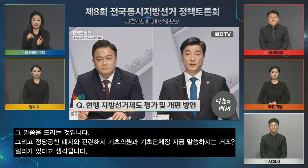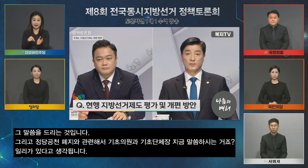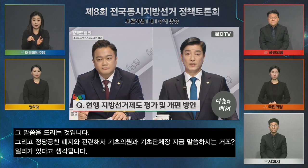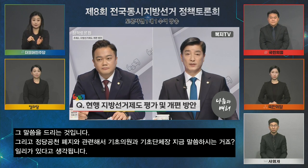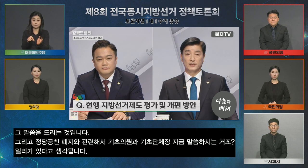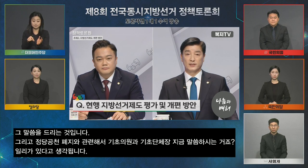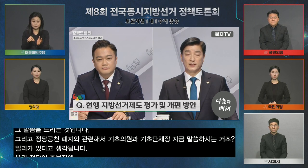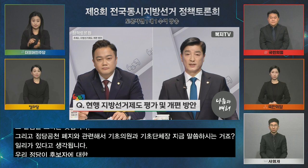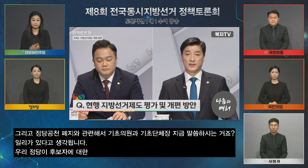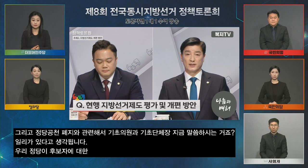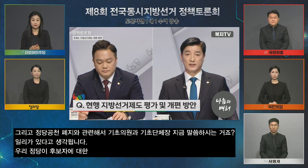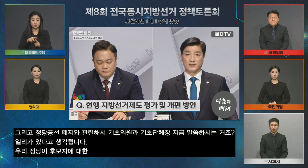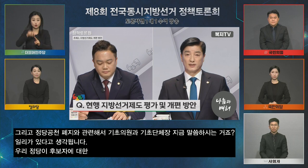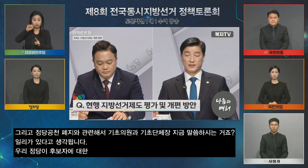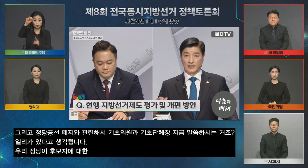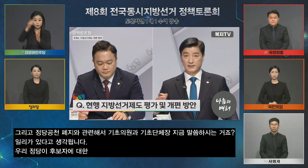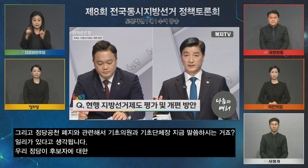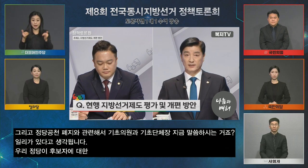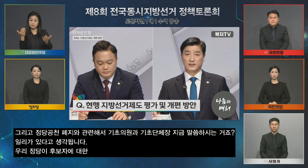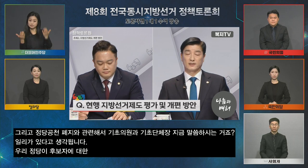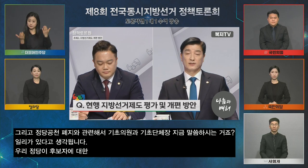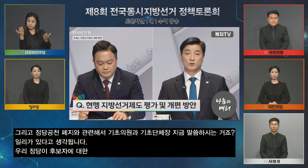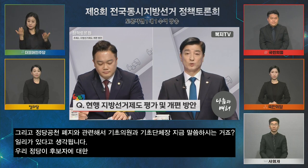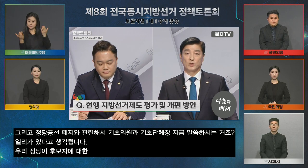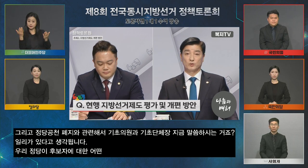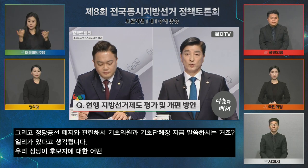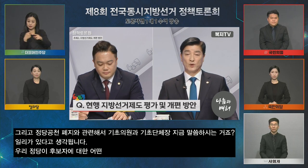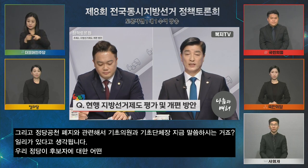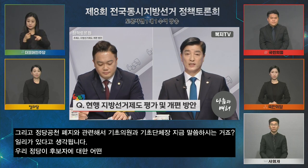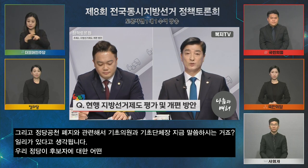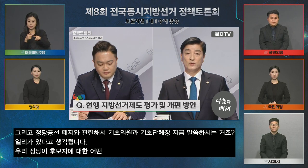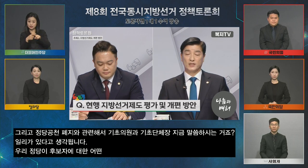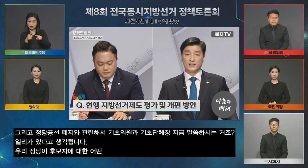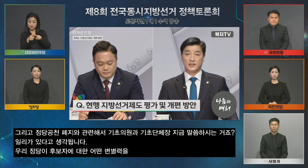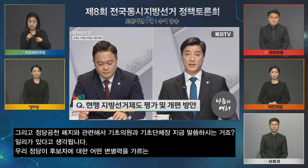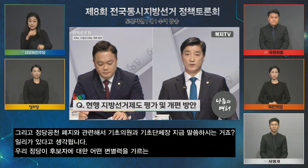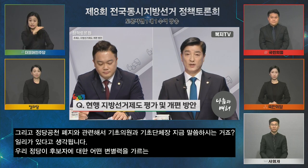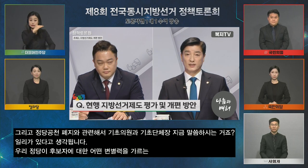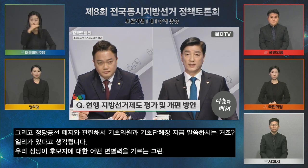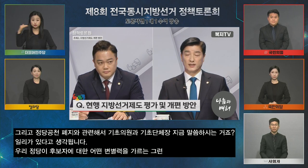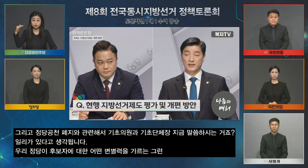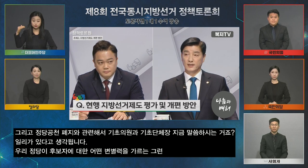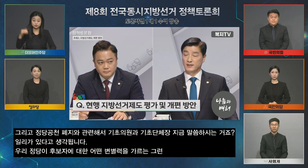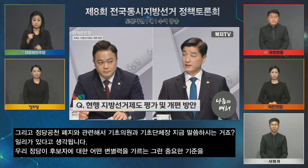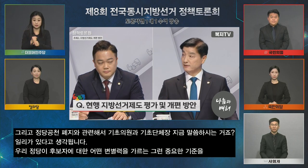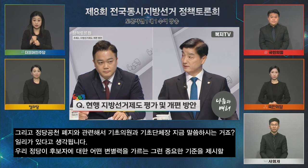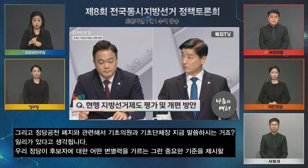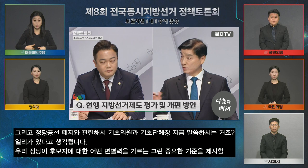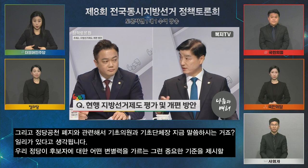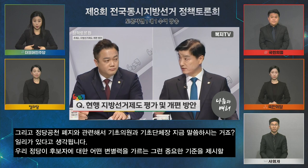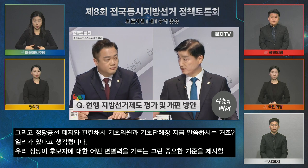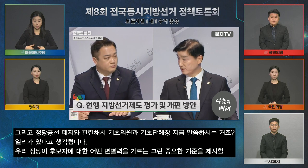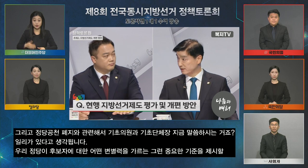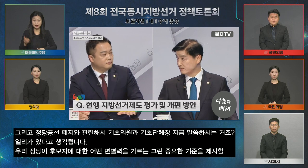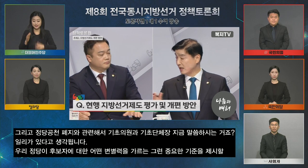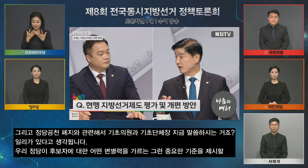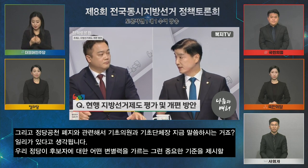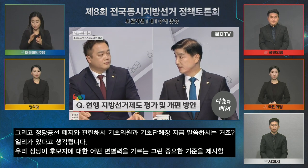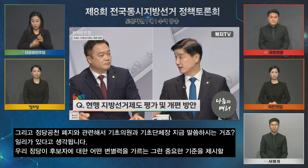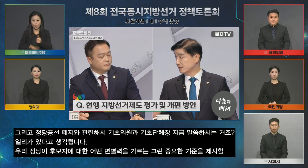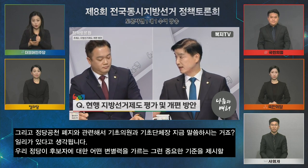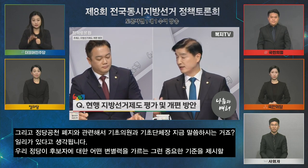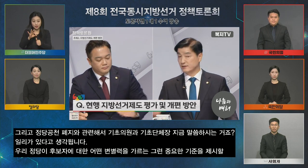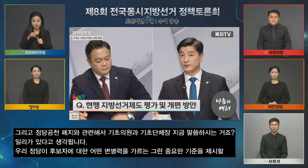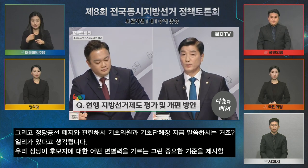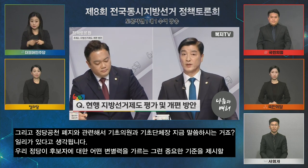대한 어떤 변별력을 가르는 그런 중요한 기준을 제시할 수가 있는데 예를 들어서 공천 심사